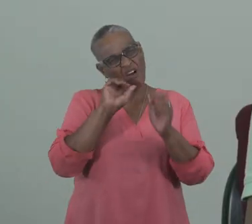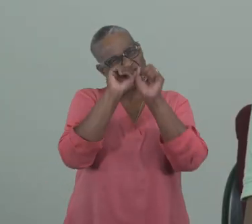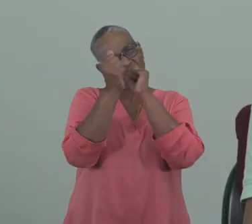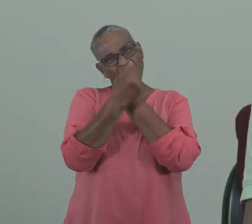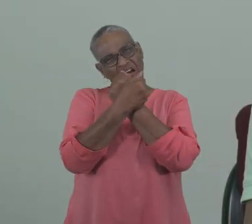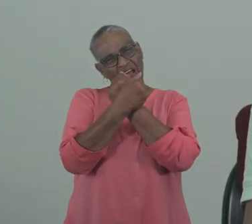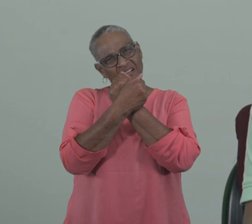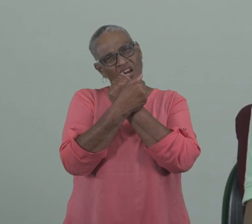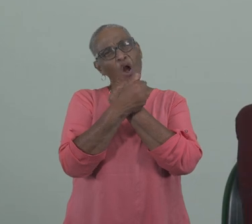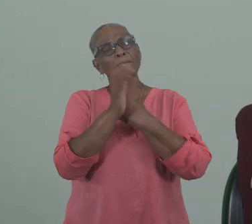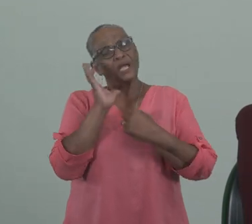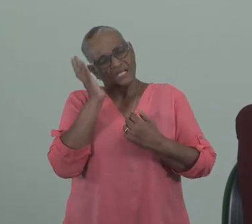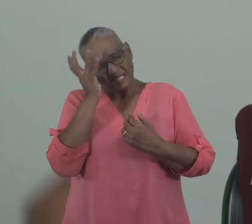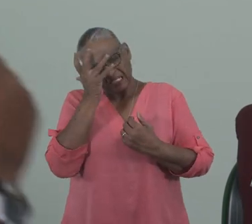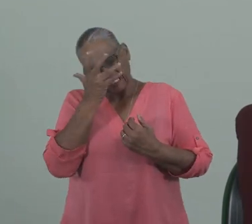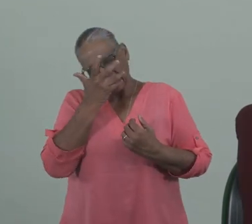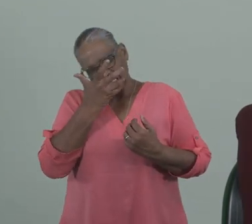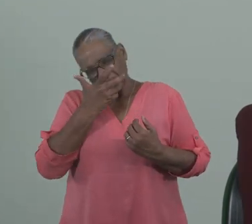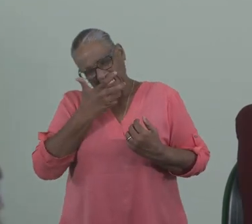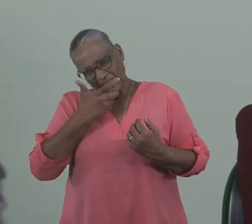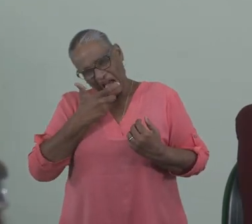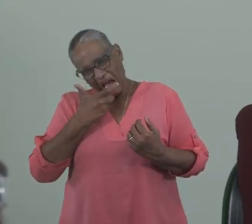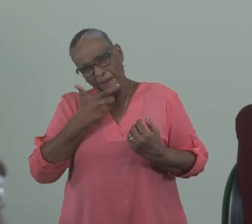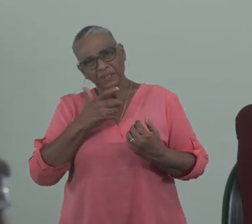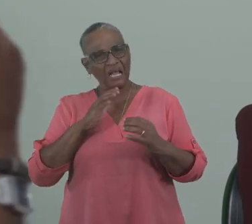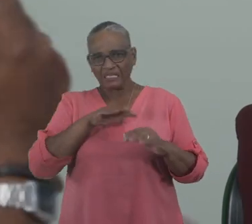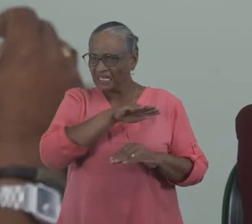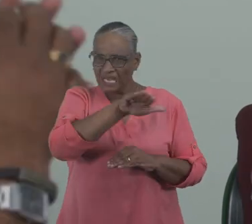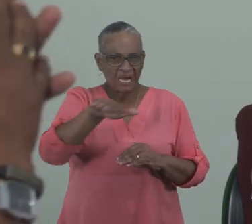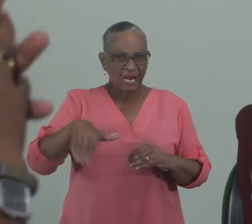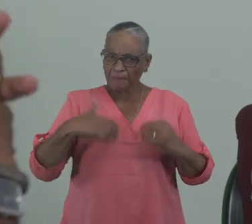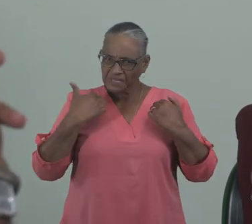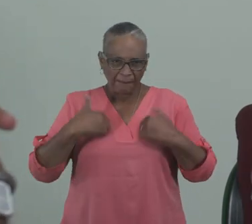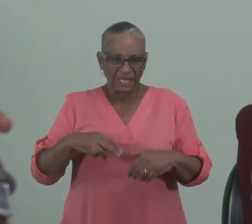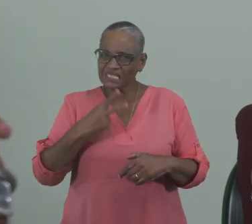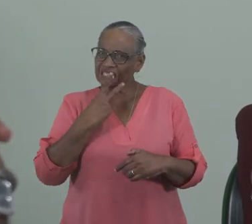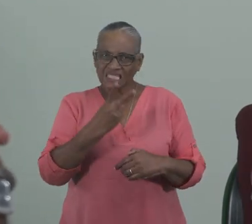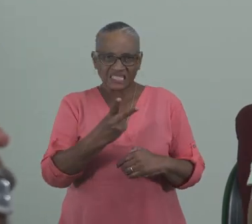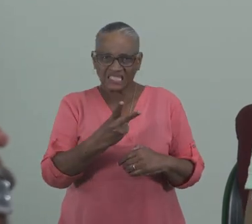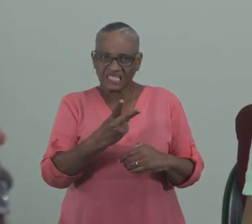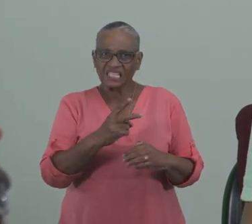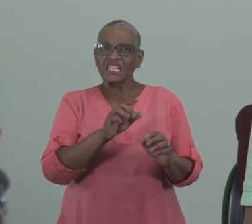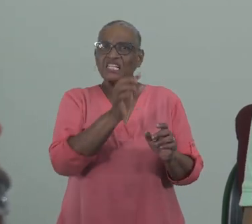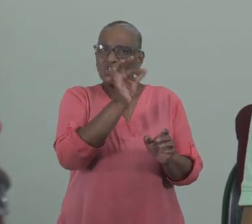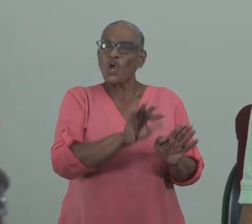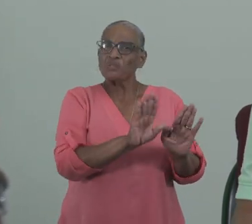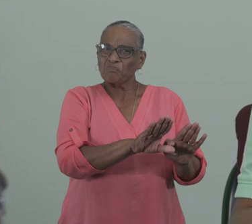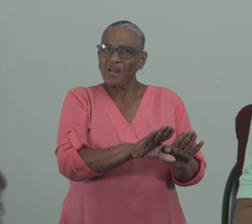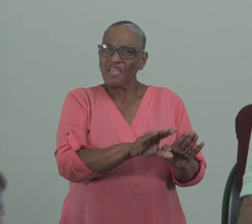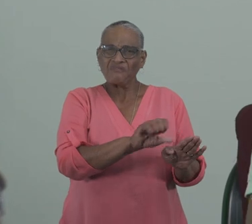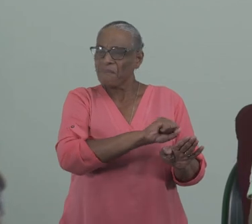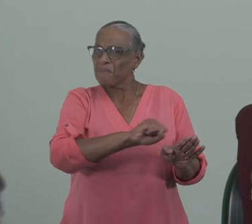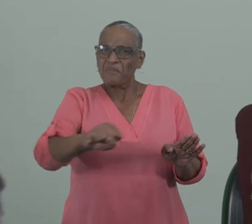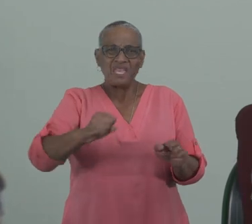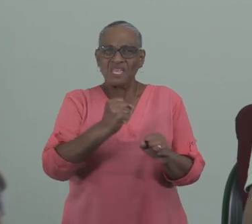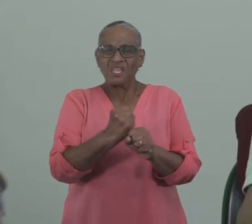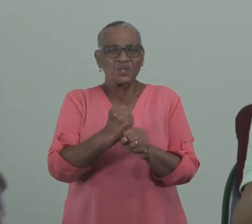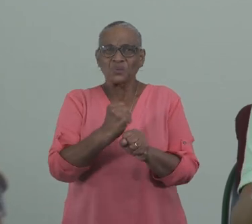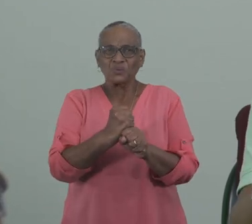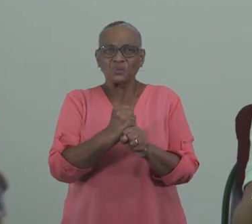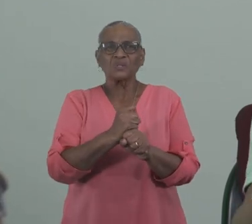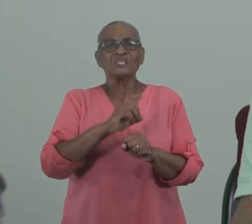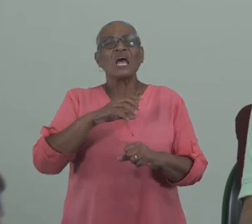maar weet je, en door die schaamte worden ze onttrokken uit die gemeenschap. Ja, oké. Okay. En dat is ook wel jammer. En daarom dat ik